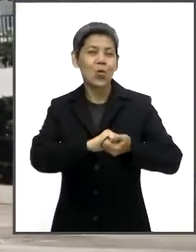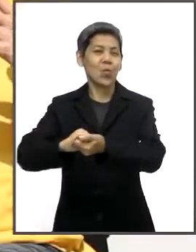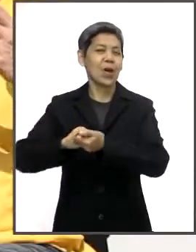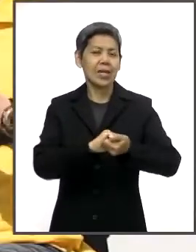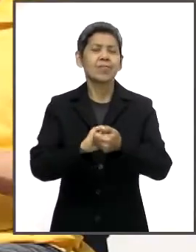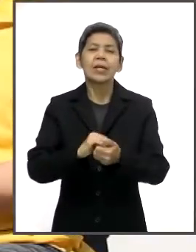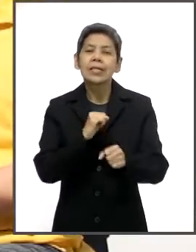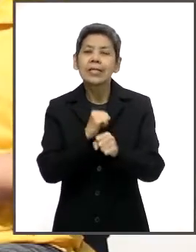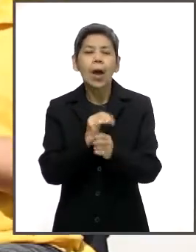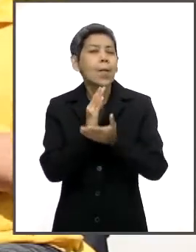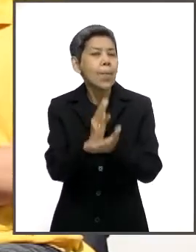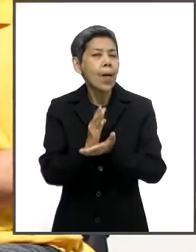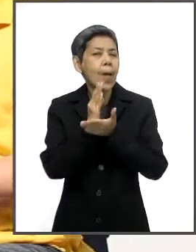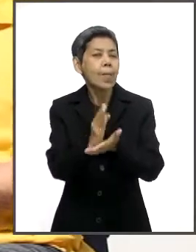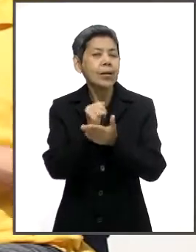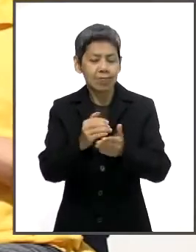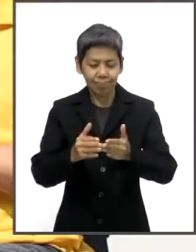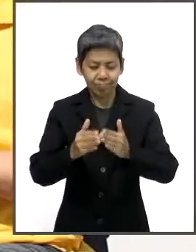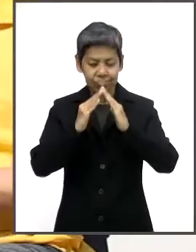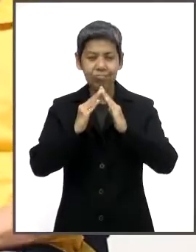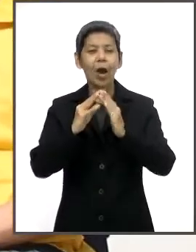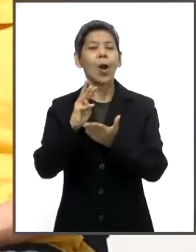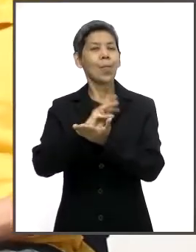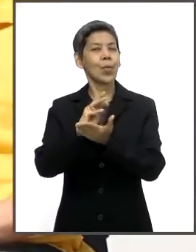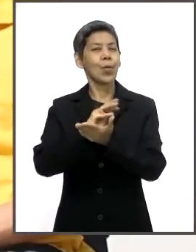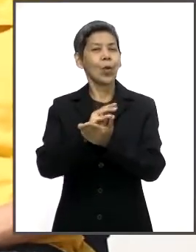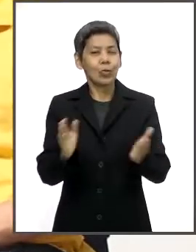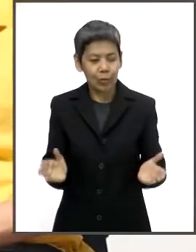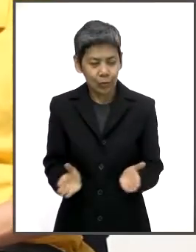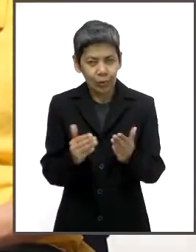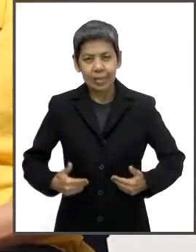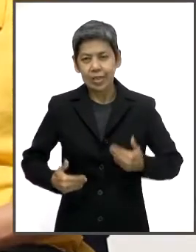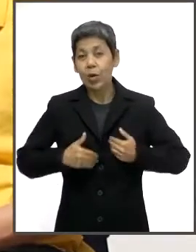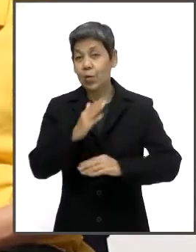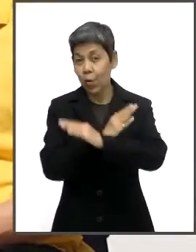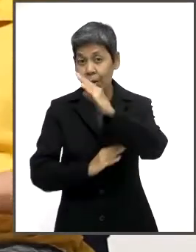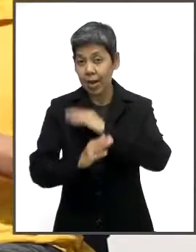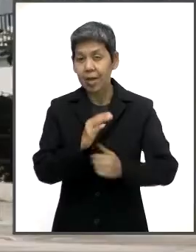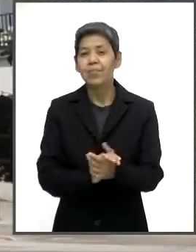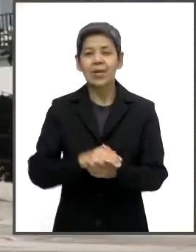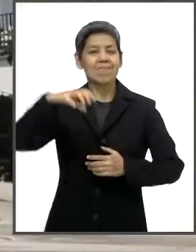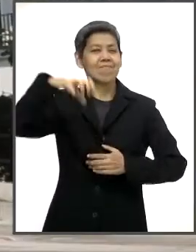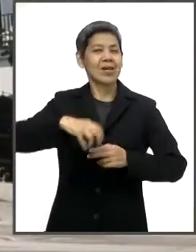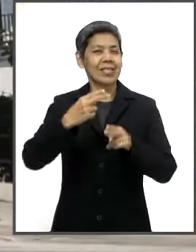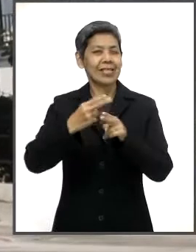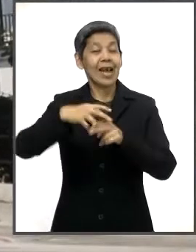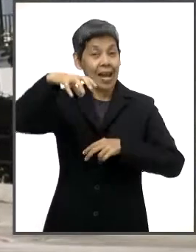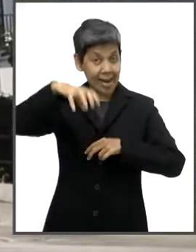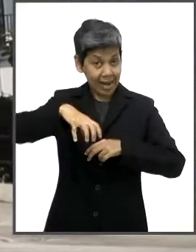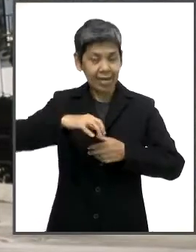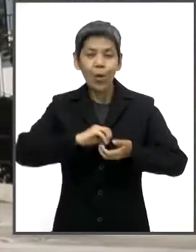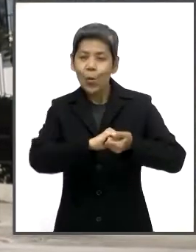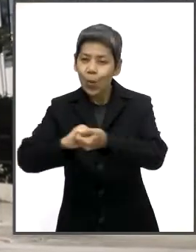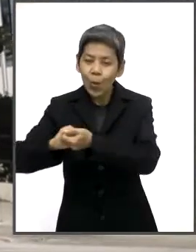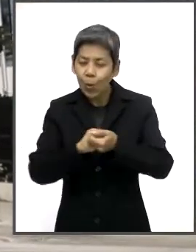ที่ร่วมเข้ามาบริจาคนะครับแล้วก็สนับสนุนโดยมูลนิธิส่งเสริมและพัฒนาคนพิการนะครับอาคารก็มีชื่อว่าอ